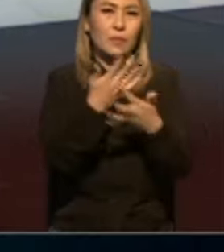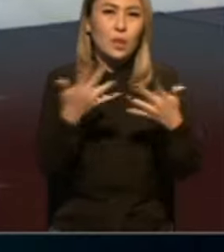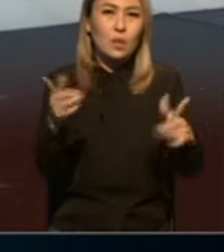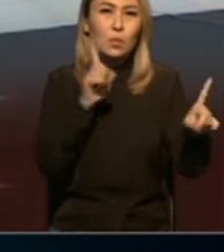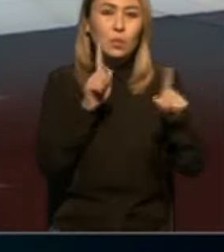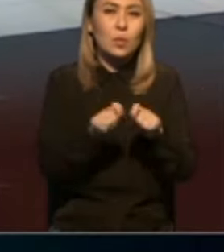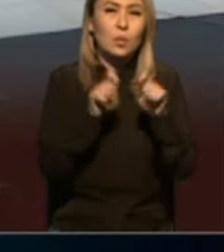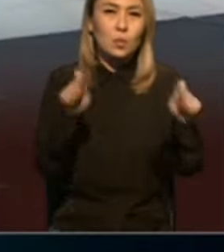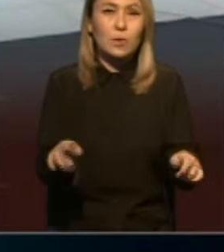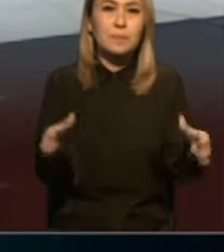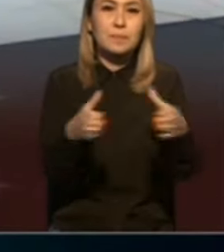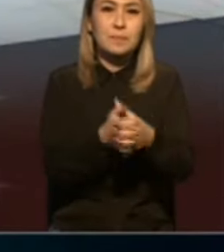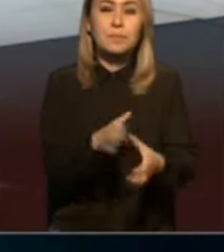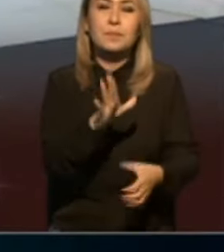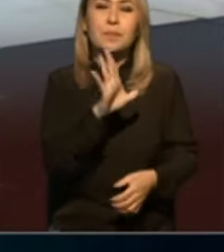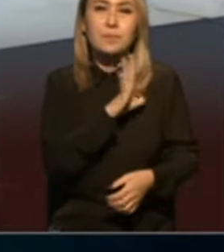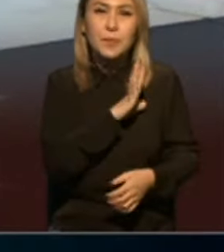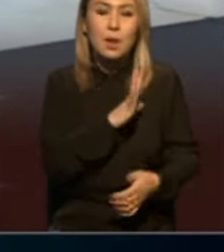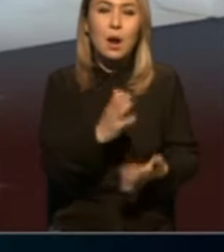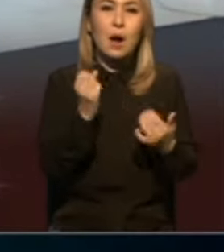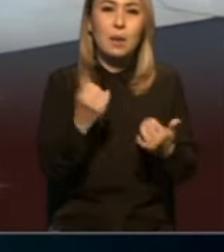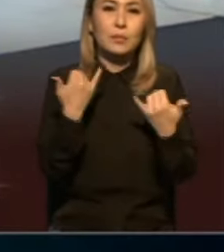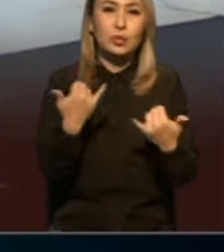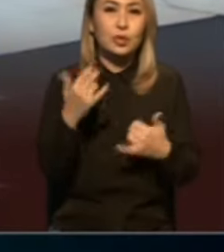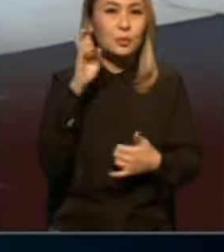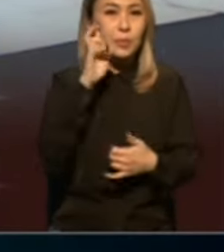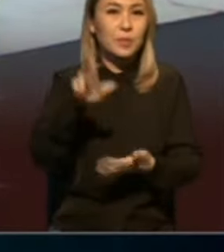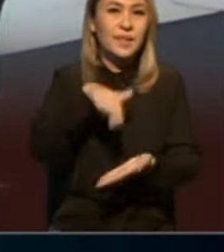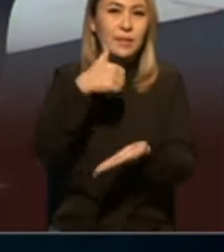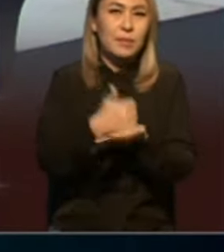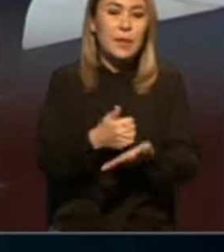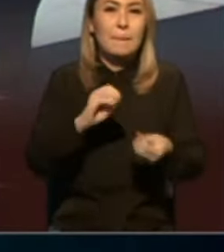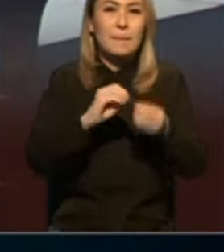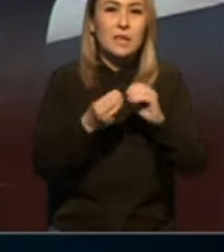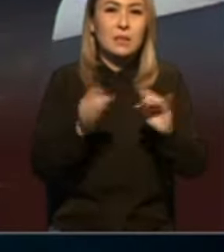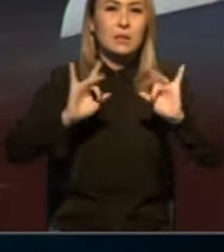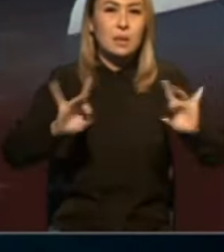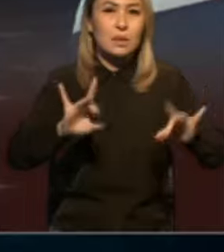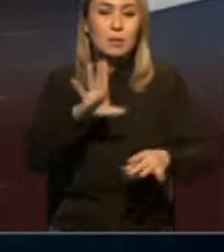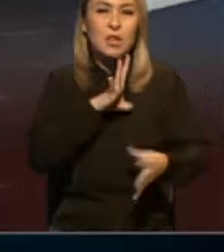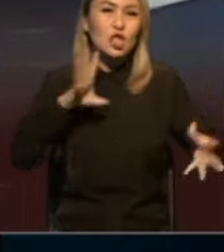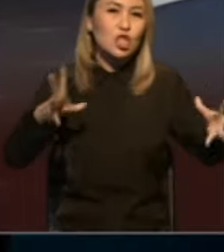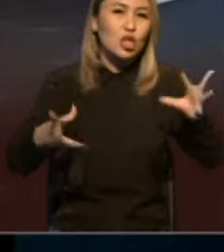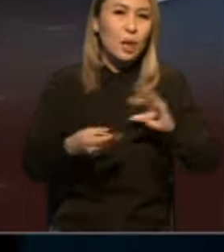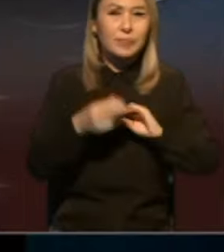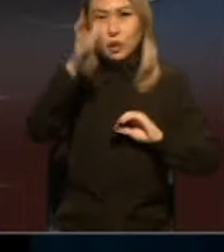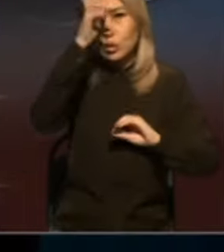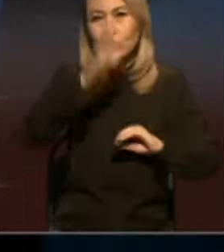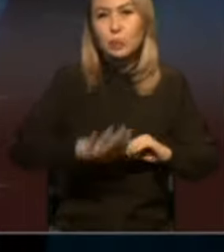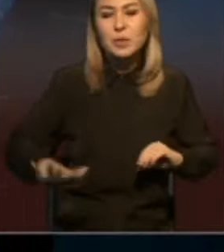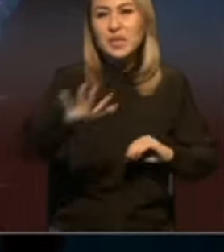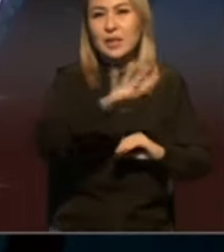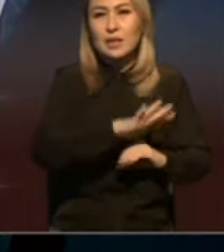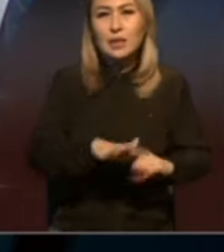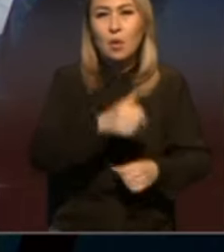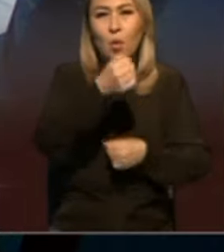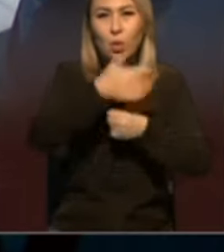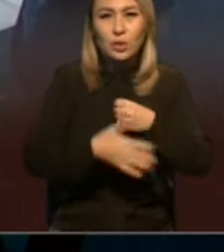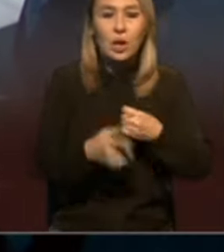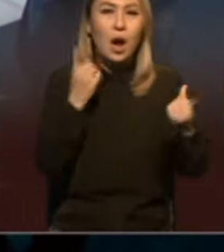құрылды. Сонымен қатар бүгін мемлекет басшысы осындай бір мәселе көтерген болатын. жалпы түркі мемлекеттерінің